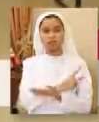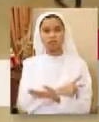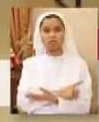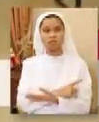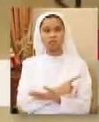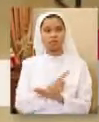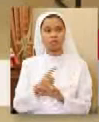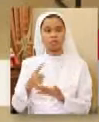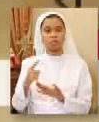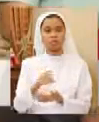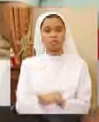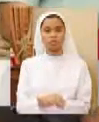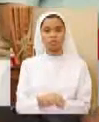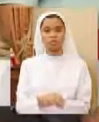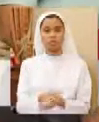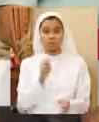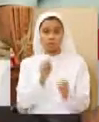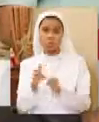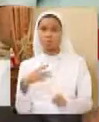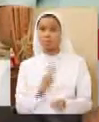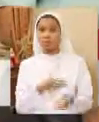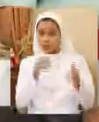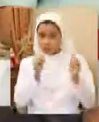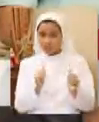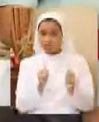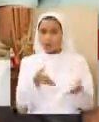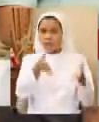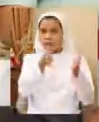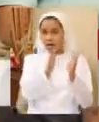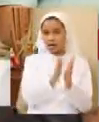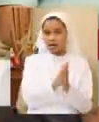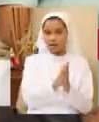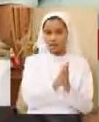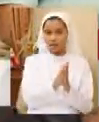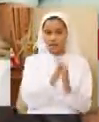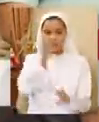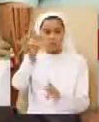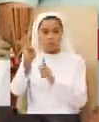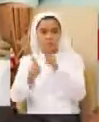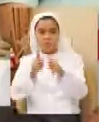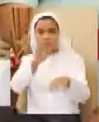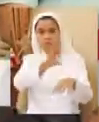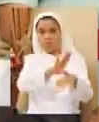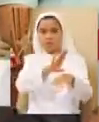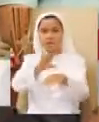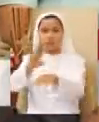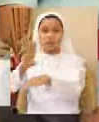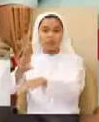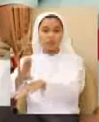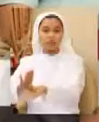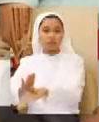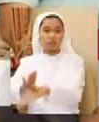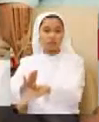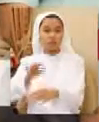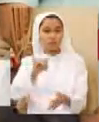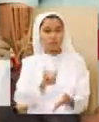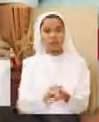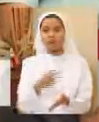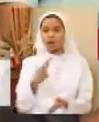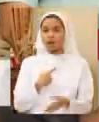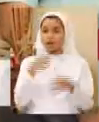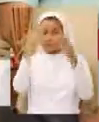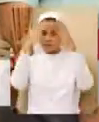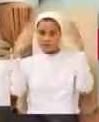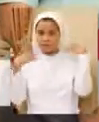I asked that dahil we can ask the mga parishioners para i-announce na meron tayong kongregasyon na gumagawa dito. At